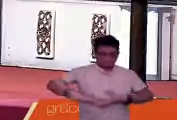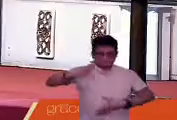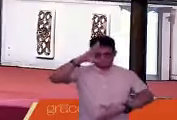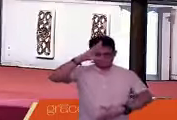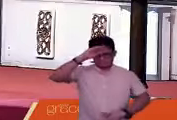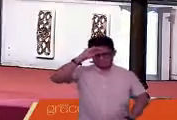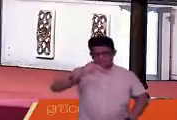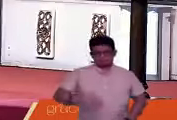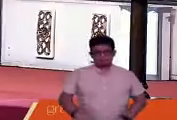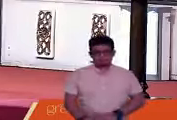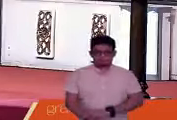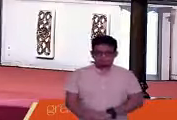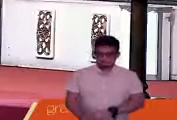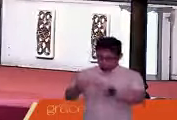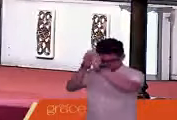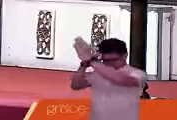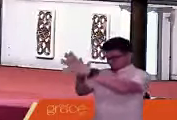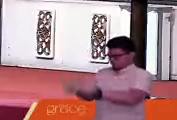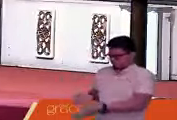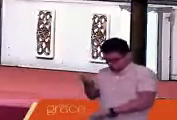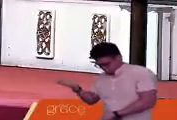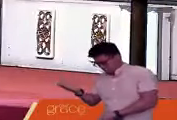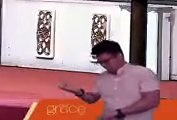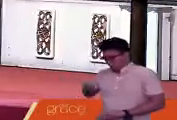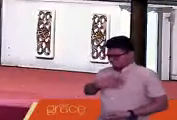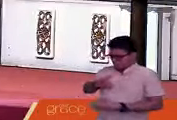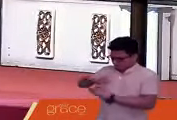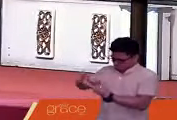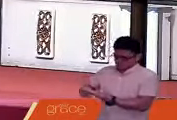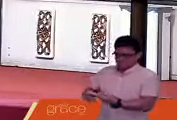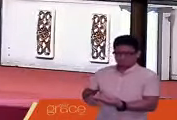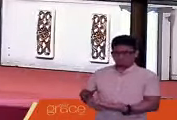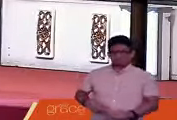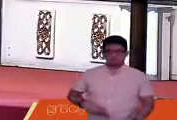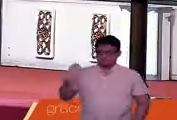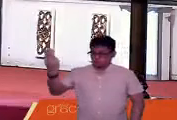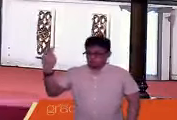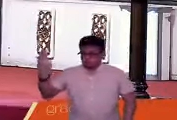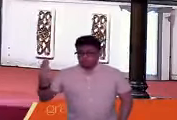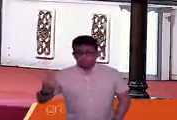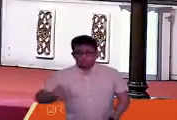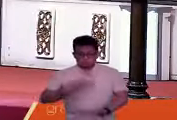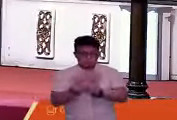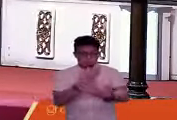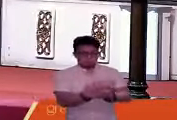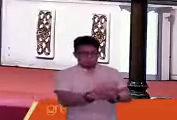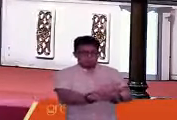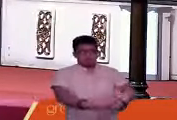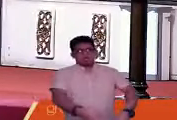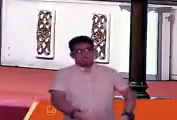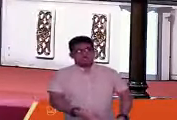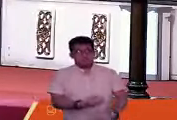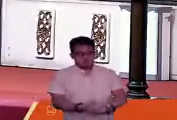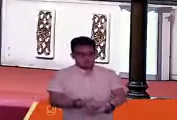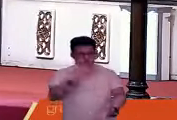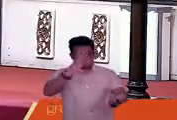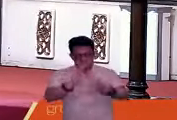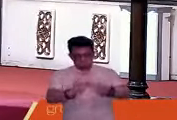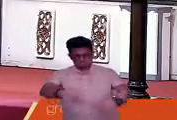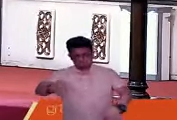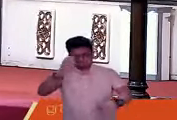Maldito man. Father, give me my inheritance. O niya, gi-squander niya ang inheritance sa iyang father, mga kaigsunan.